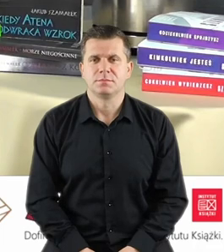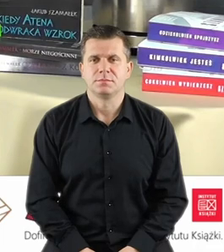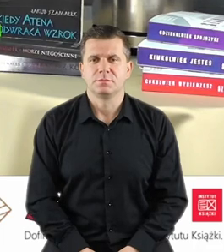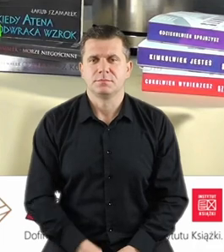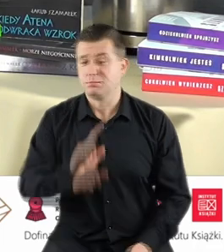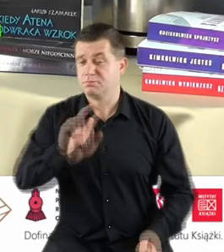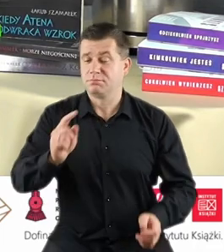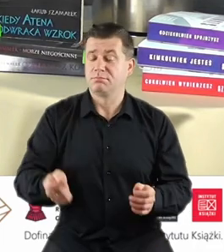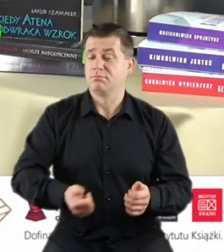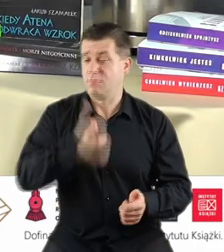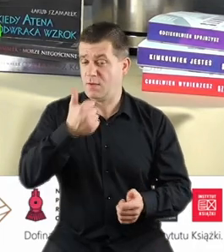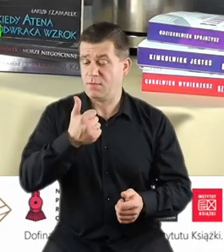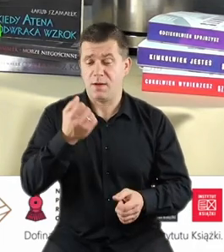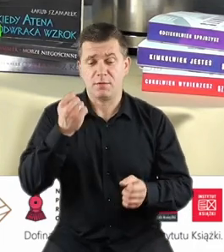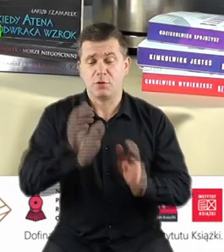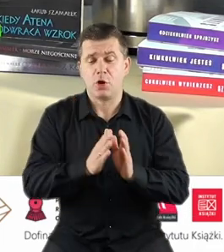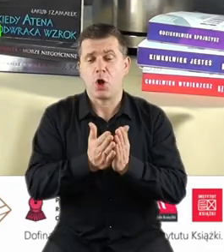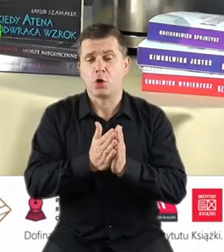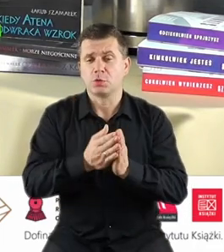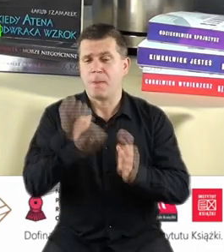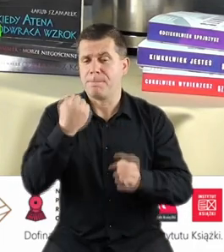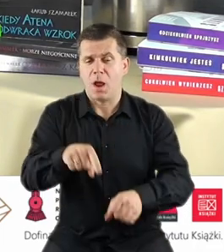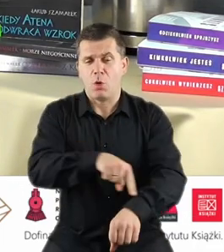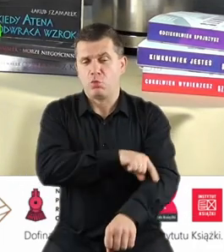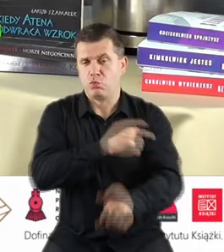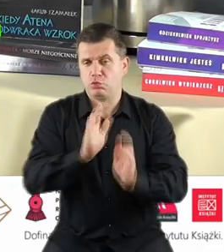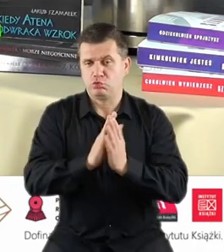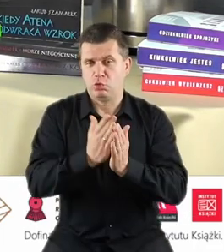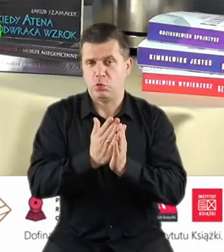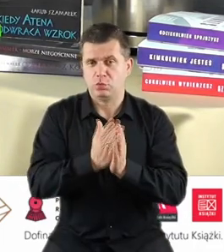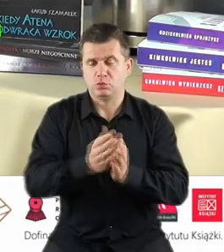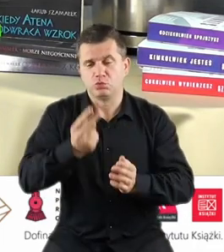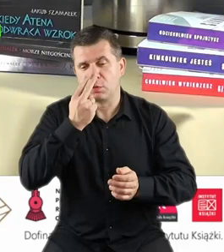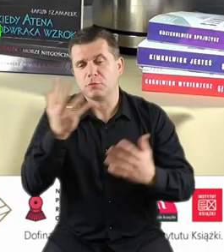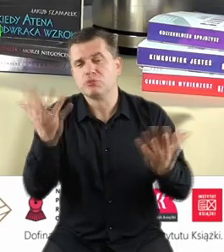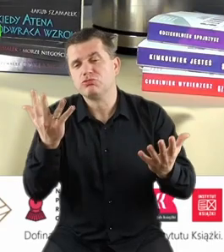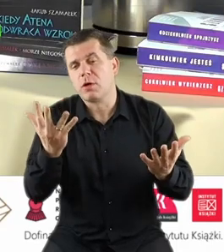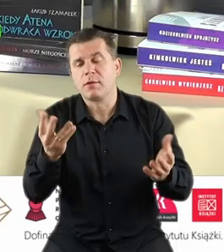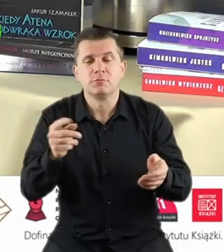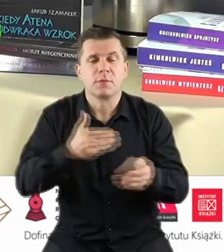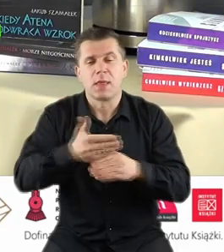pierwszy rozdział bardzo długiej książki i zobaczymy, gdzie nas to wszystko zabierze.